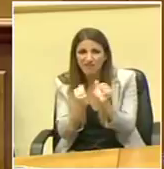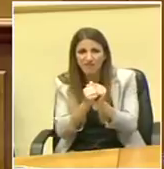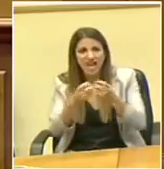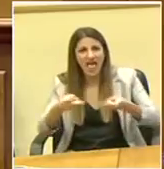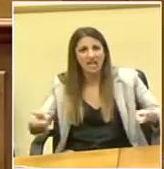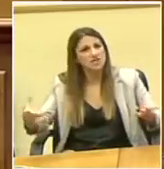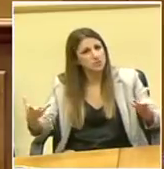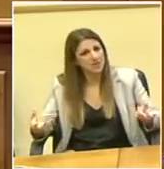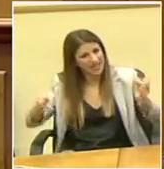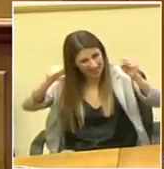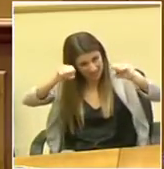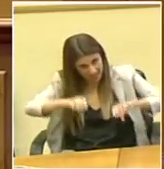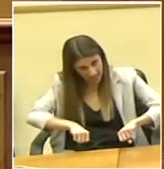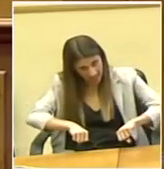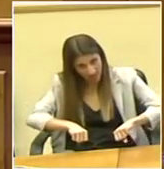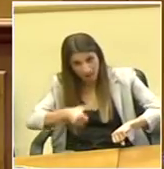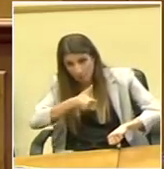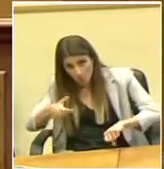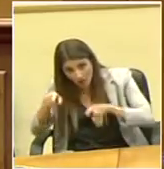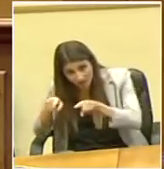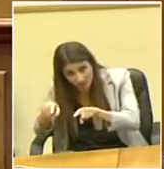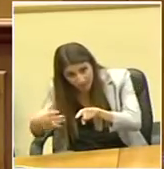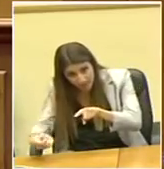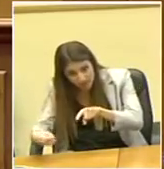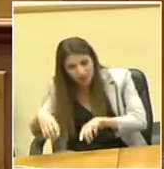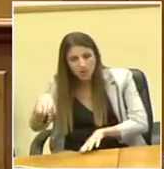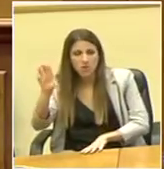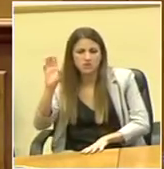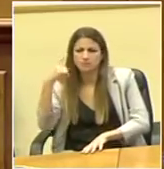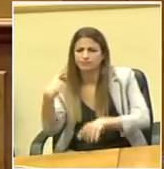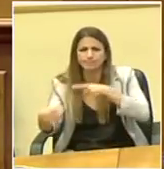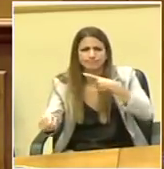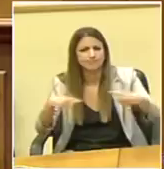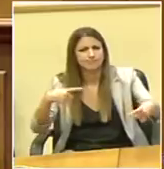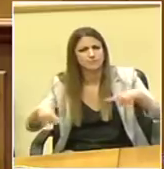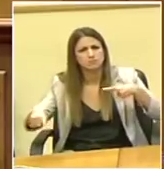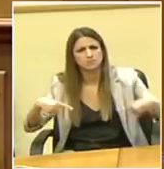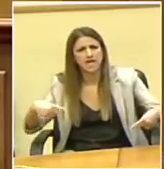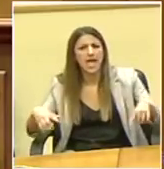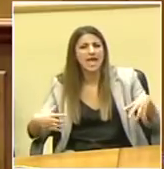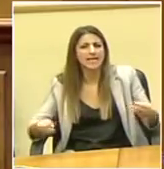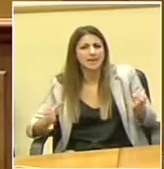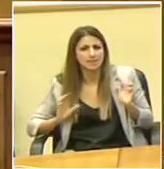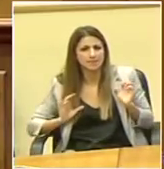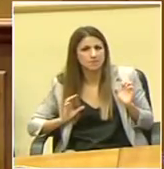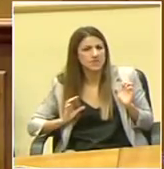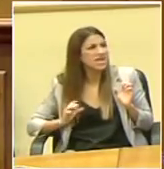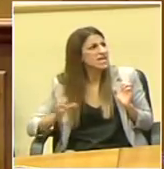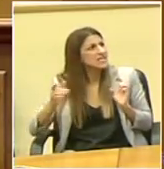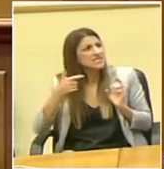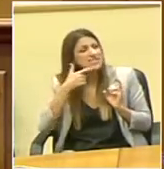κυρίαρχη άποψη, αλλά δεν είναι ηγεμονικό. Γιατί αν ήταν ηγεμονικό, και τι σημαίνει να είναι ηγεμονικό, να μπορεί